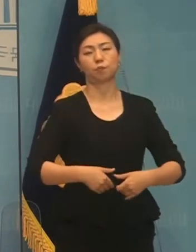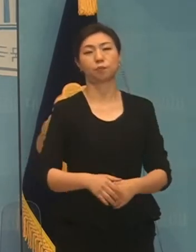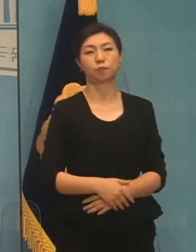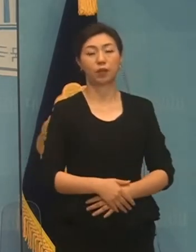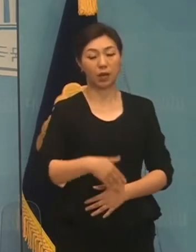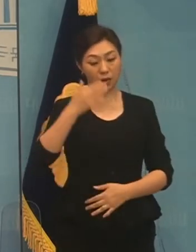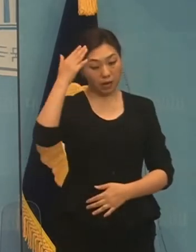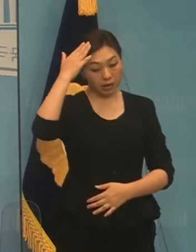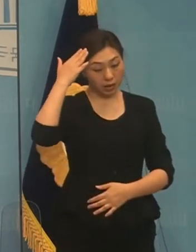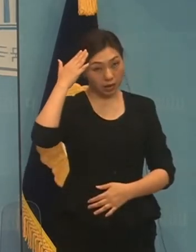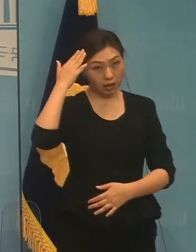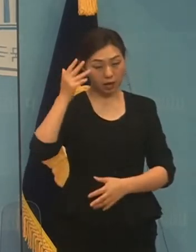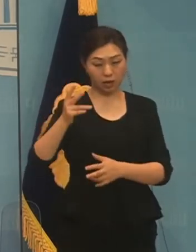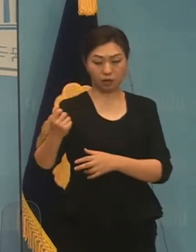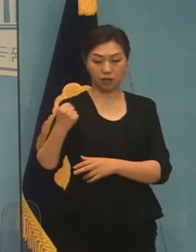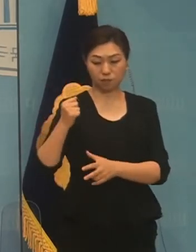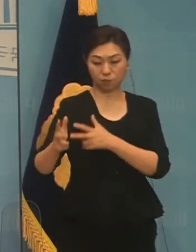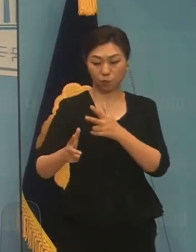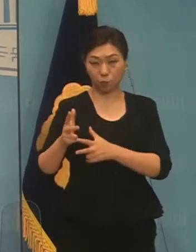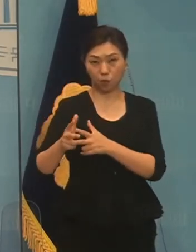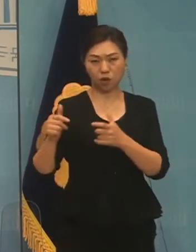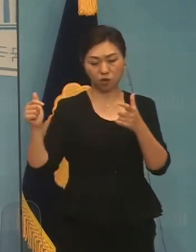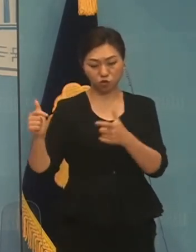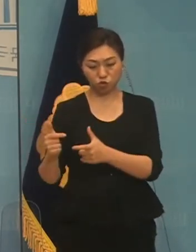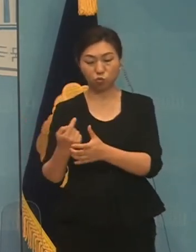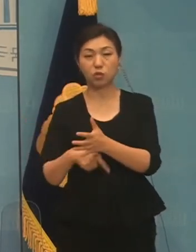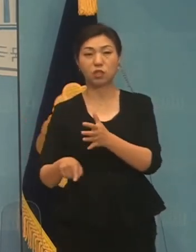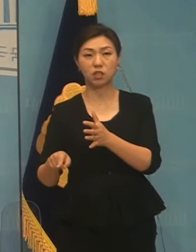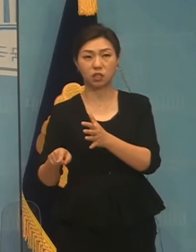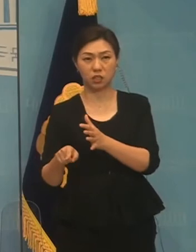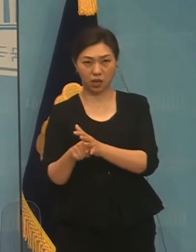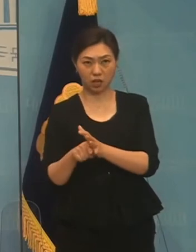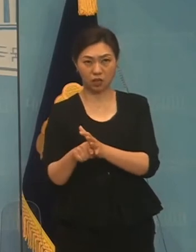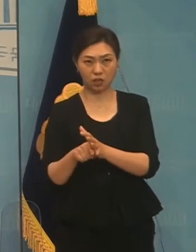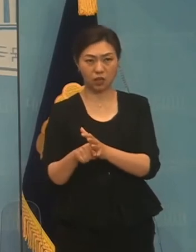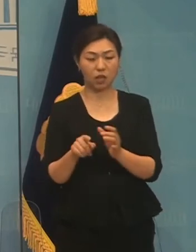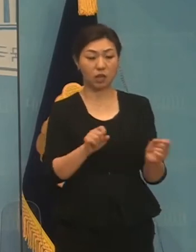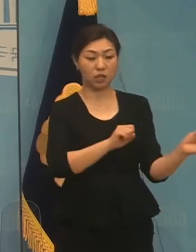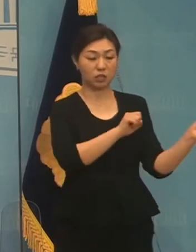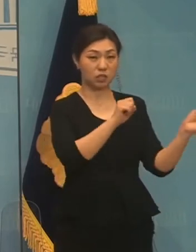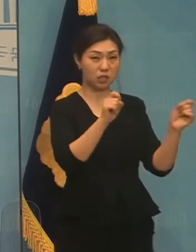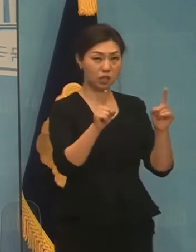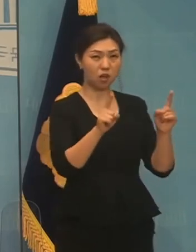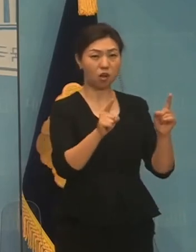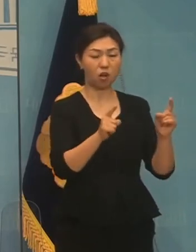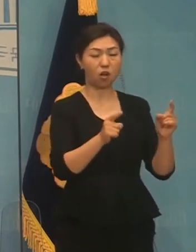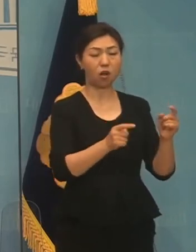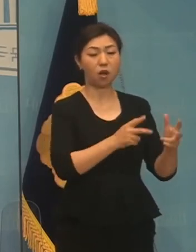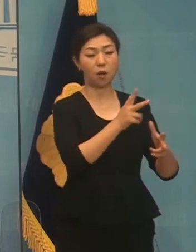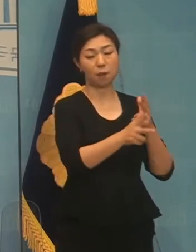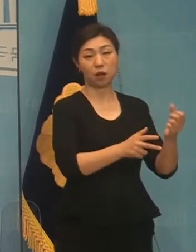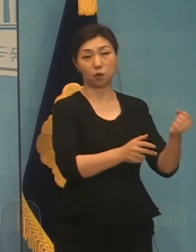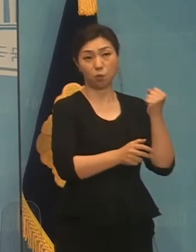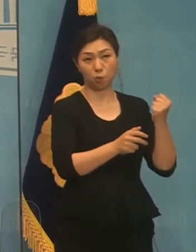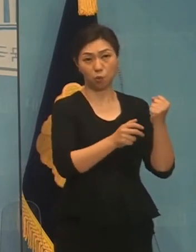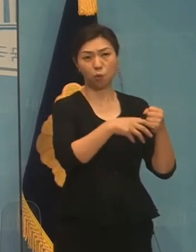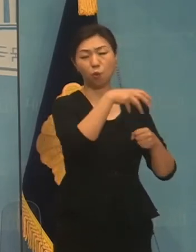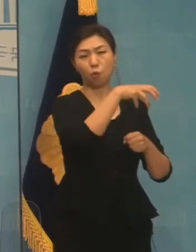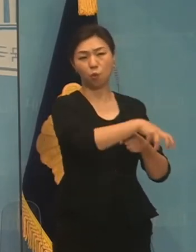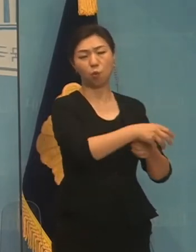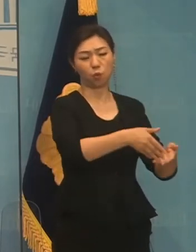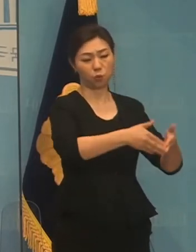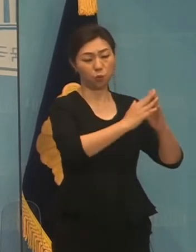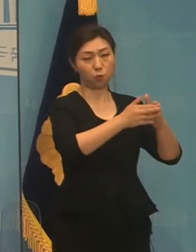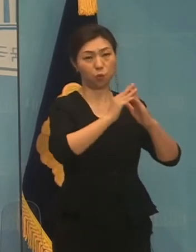석탄발전소의 감축을 위한 에너지난 지원법, 풍력발전과 같은 재생에너지 확대를 추진시키고 관련 갈등을 해결하기 위한 노력을